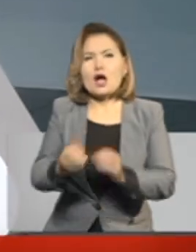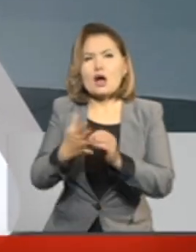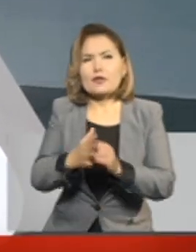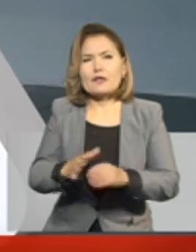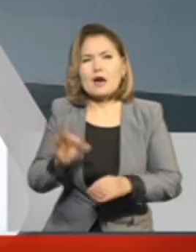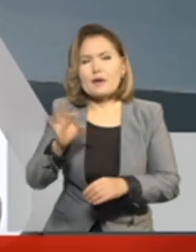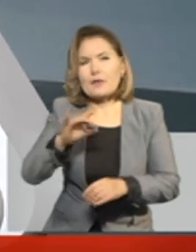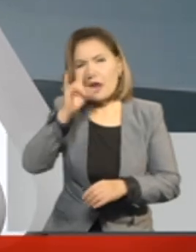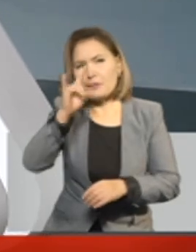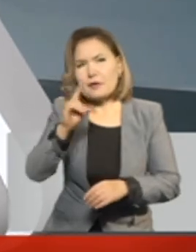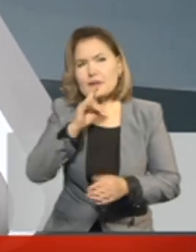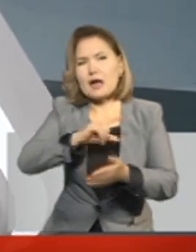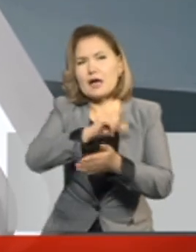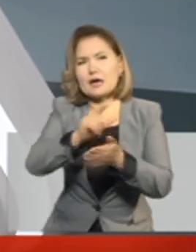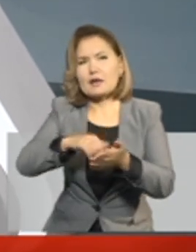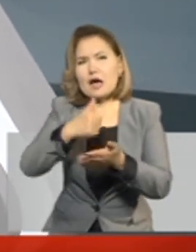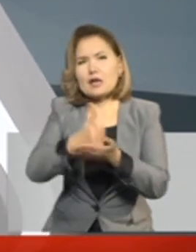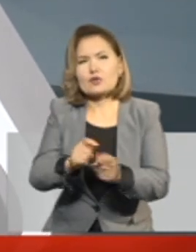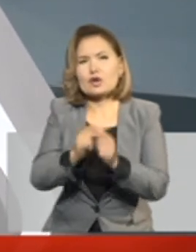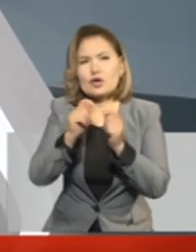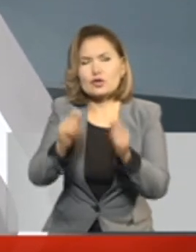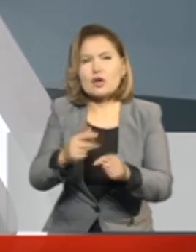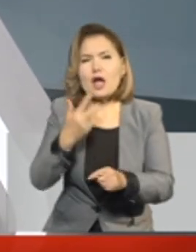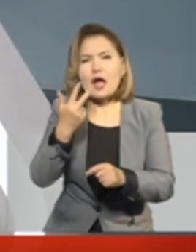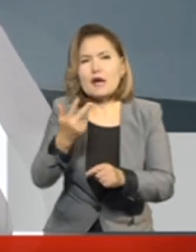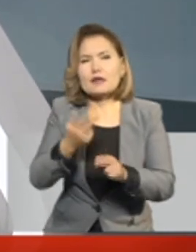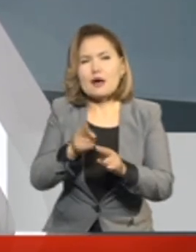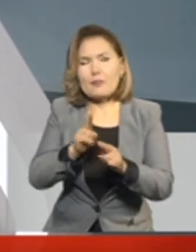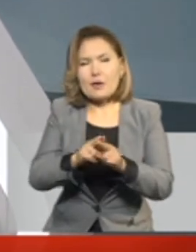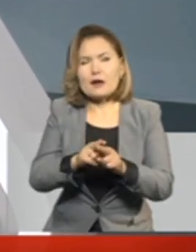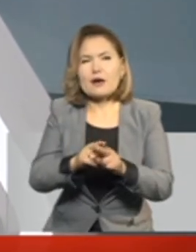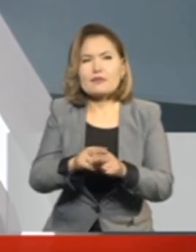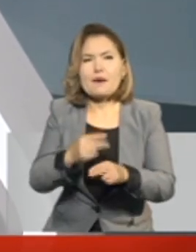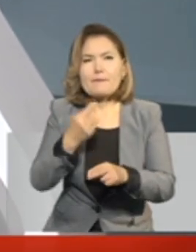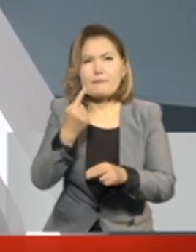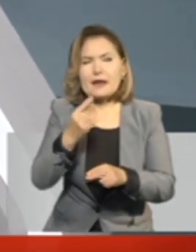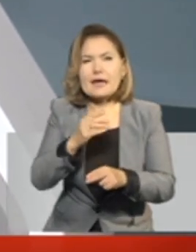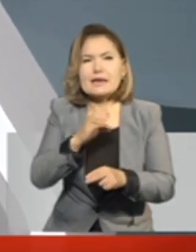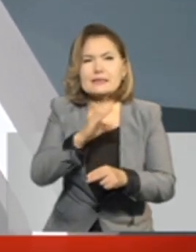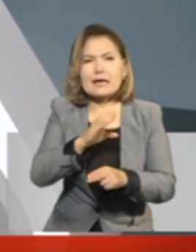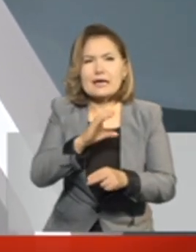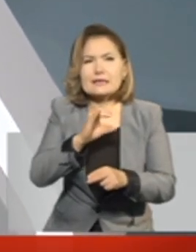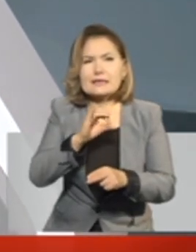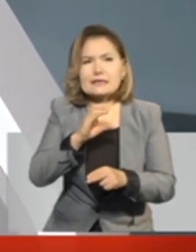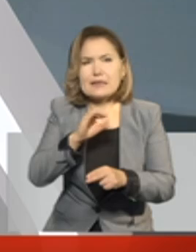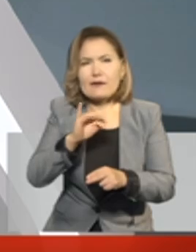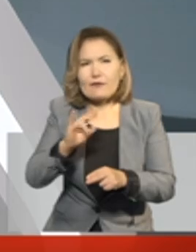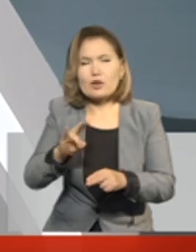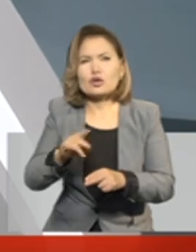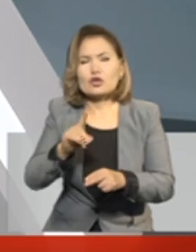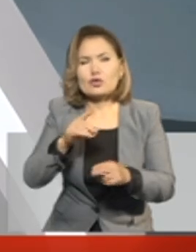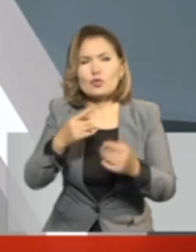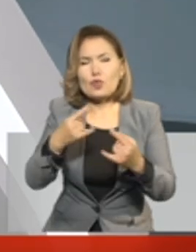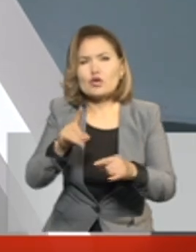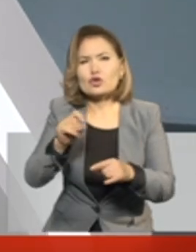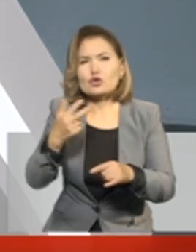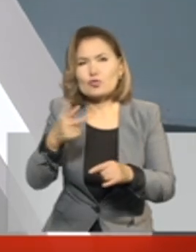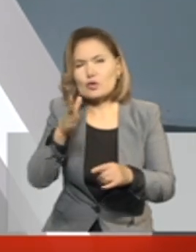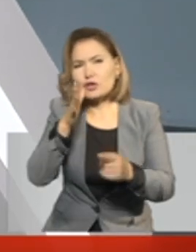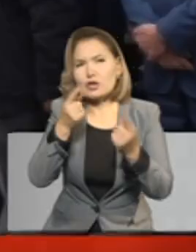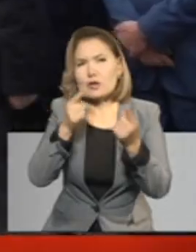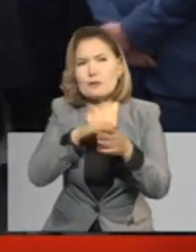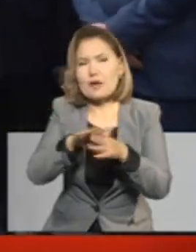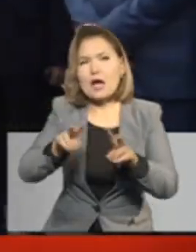15 қазан қазақ әдебиетінің негізін қалаушы үш бәйтеректің бірі Сәкен Сейфулиннің туғаны 130 жыл. Атаулы датаға